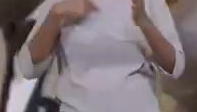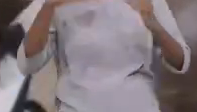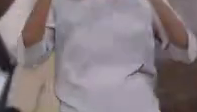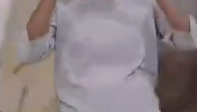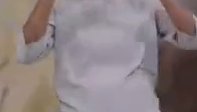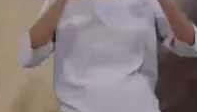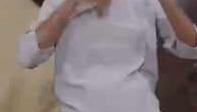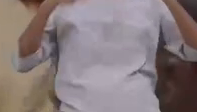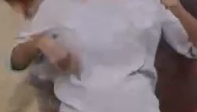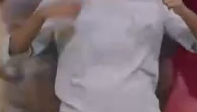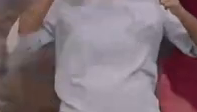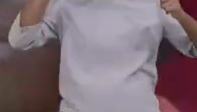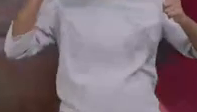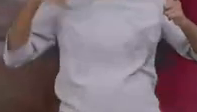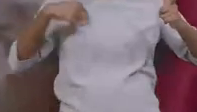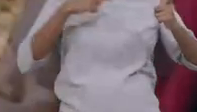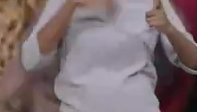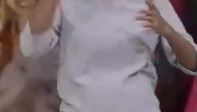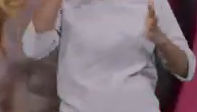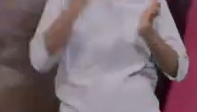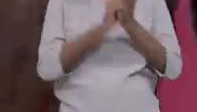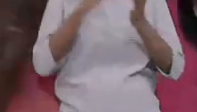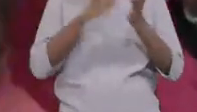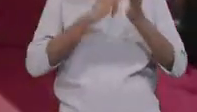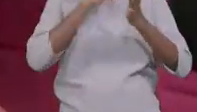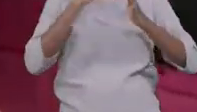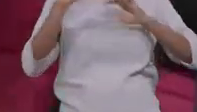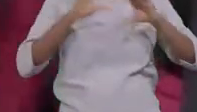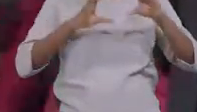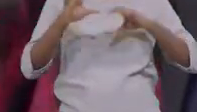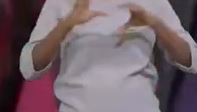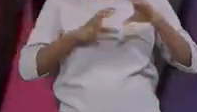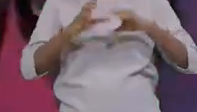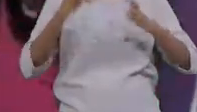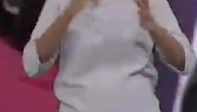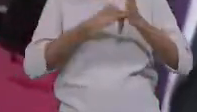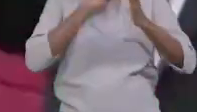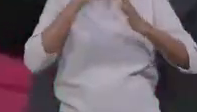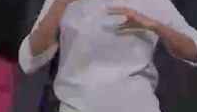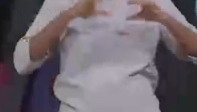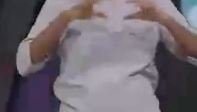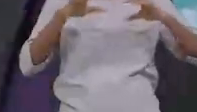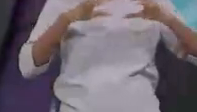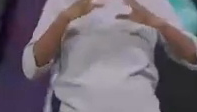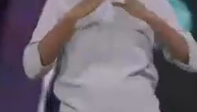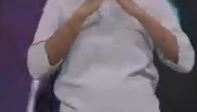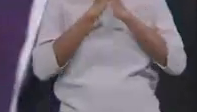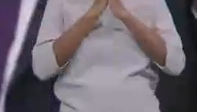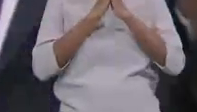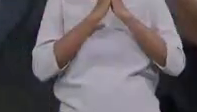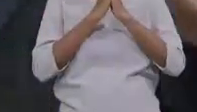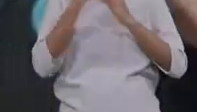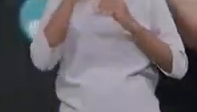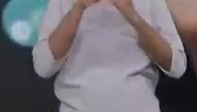Nous te remercions, Seigneur, parce que nous savons que c'est fait. C'est fait.